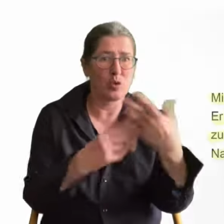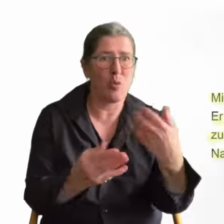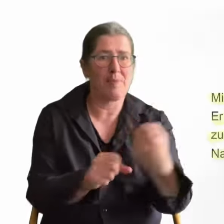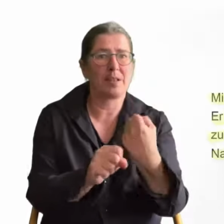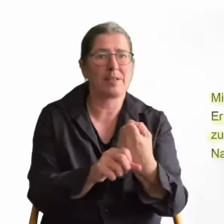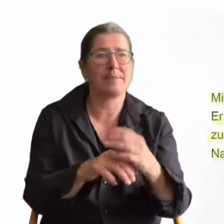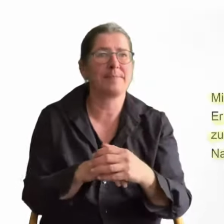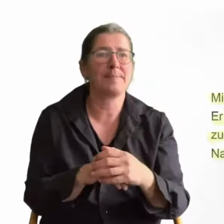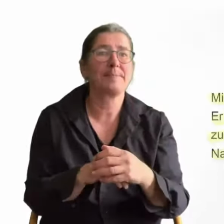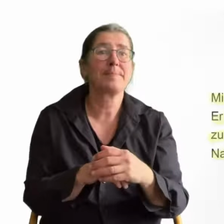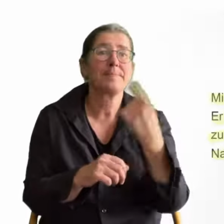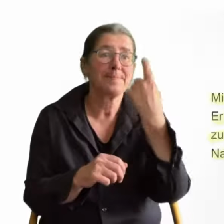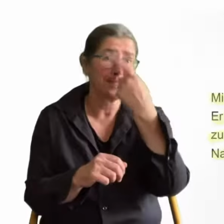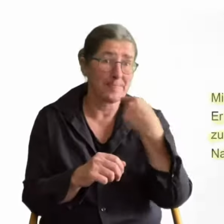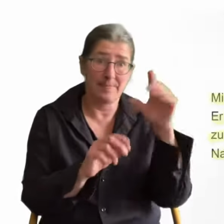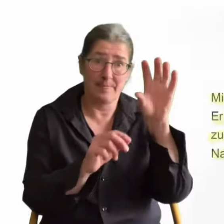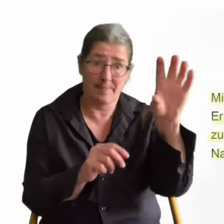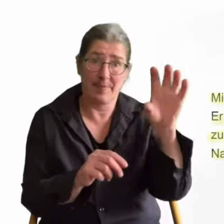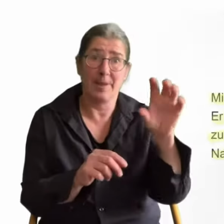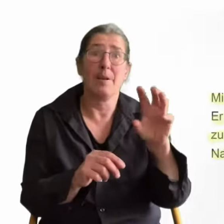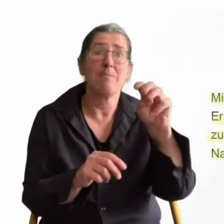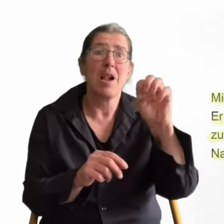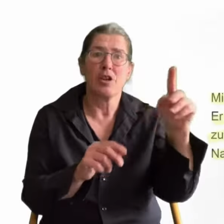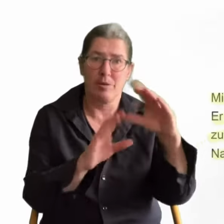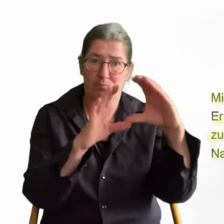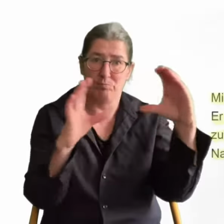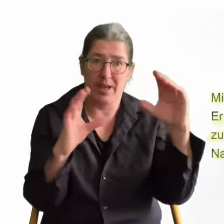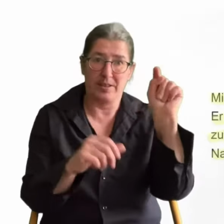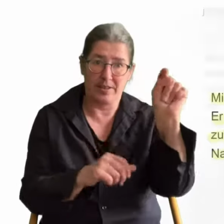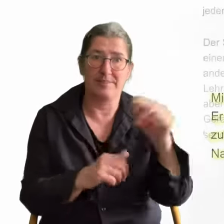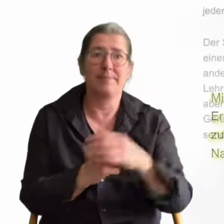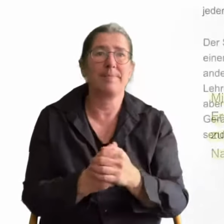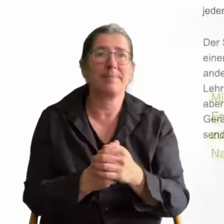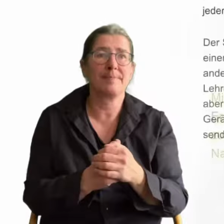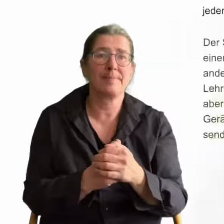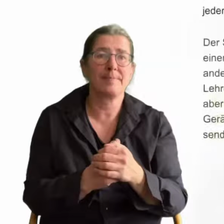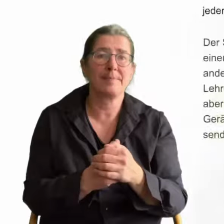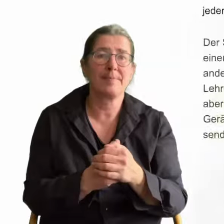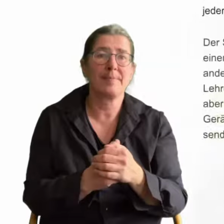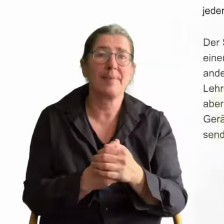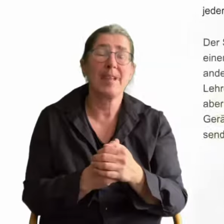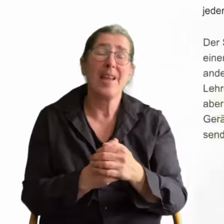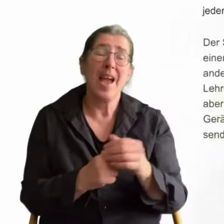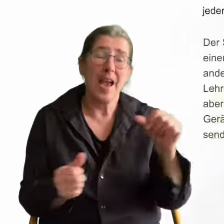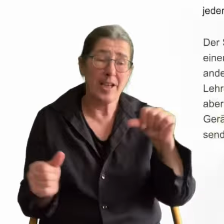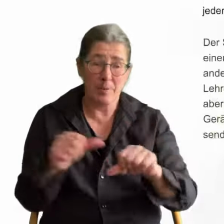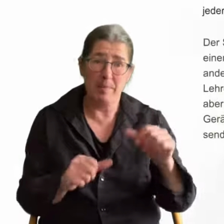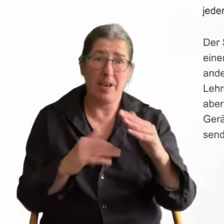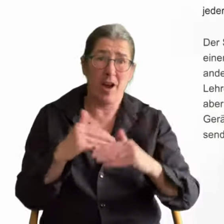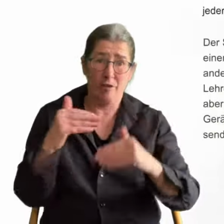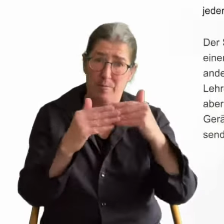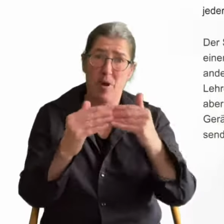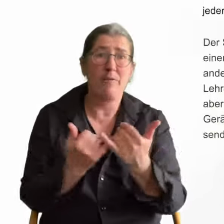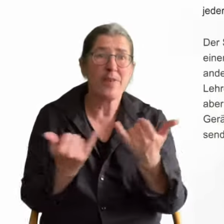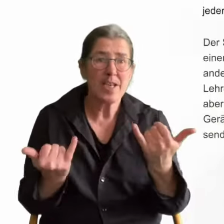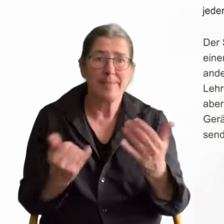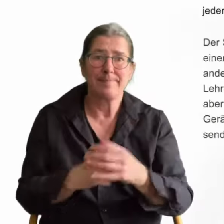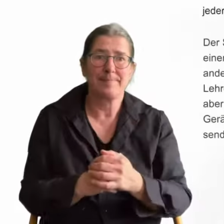können hier seht ihr noch mal den medien in großaufnahme wie war das experiment aufgebaut